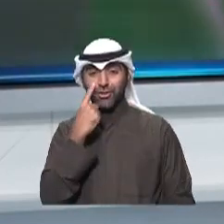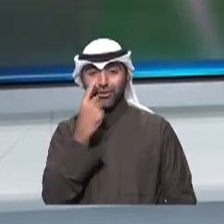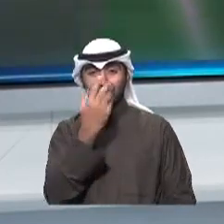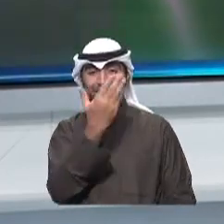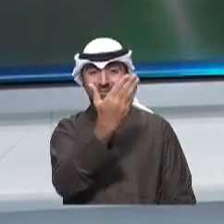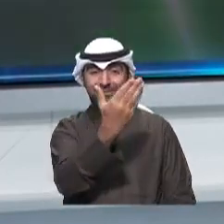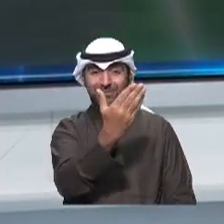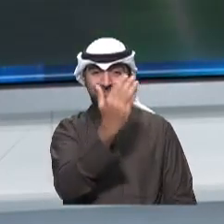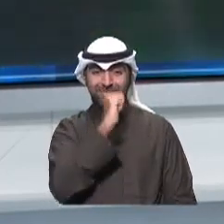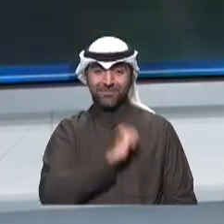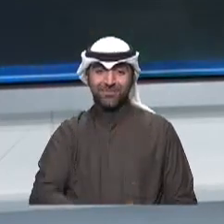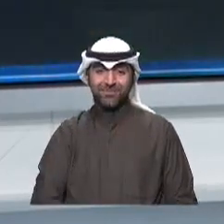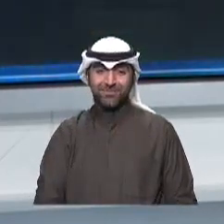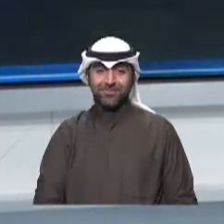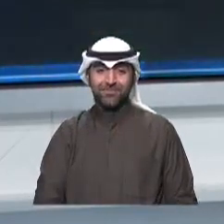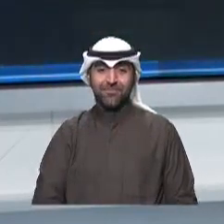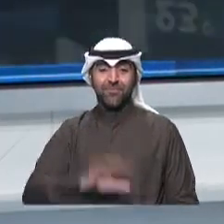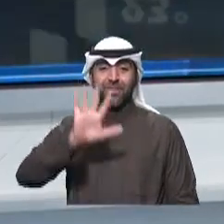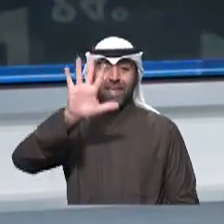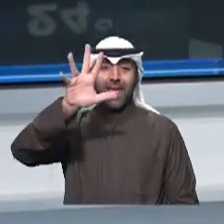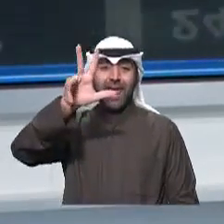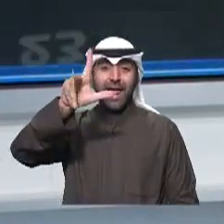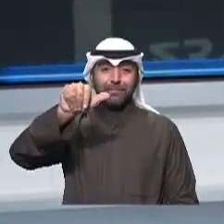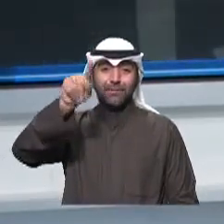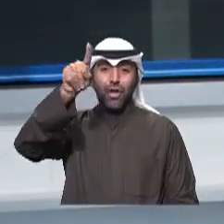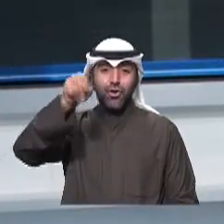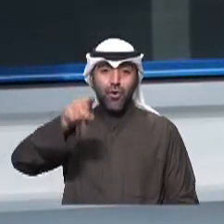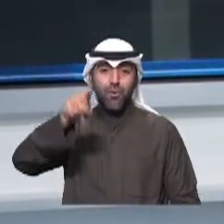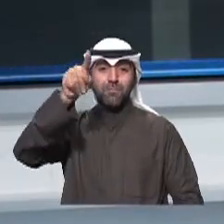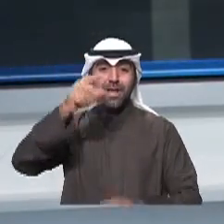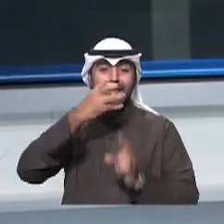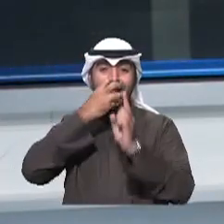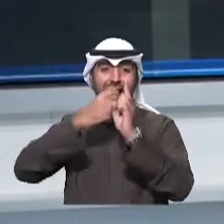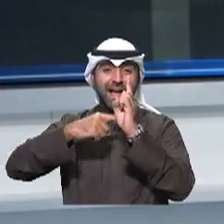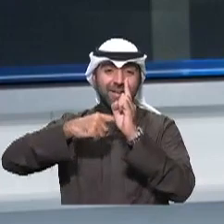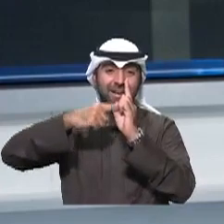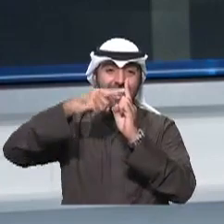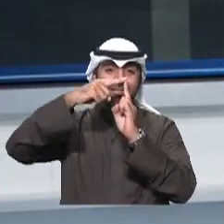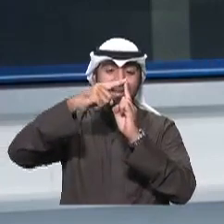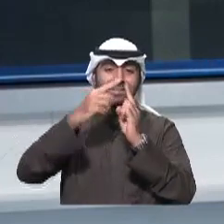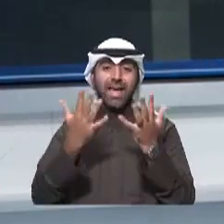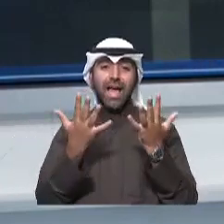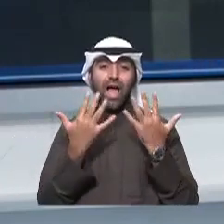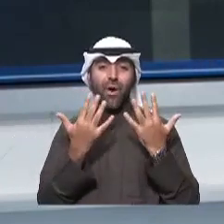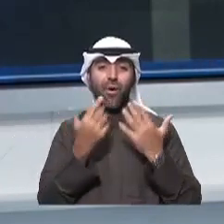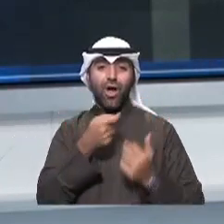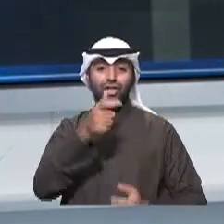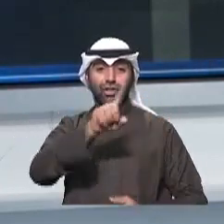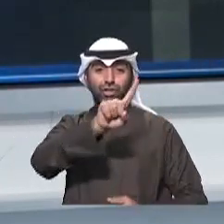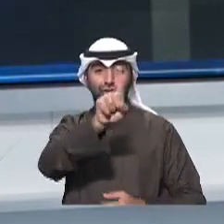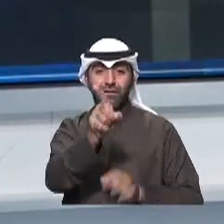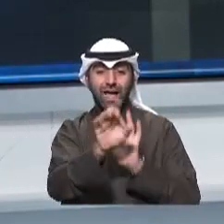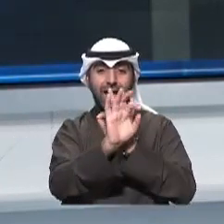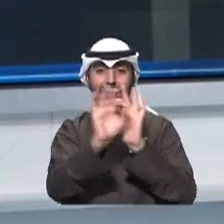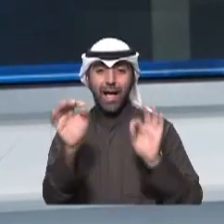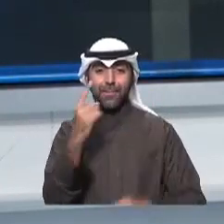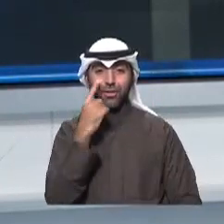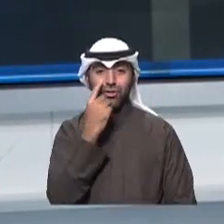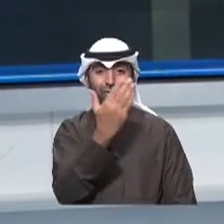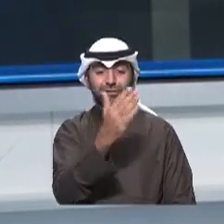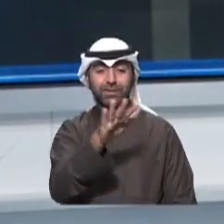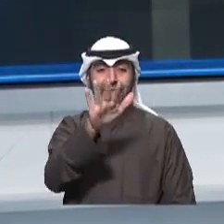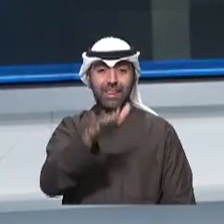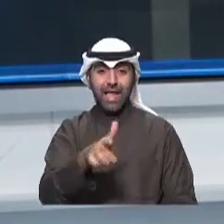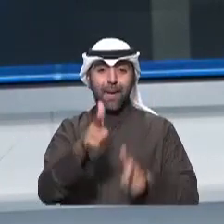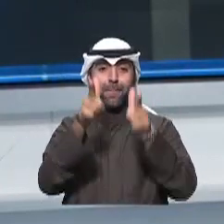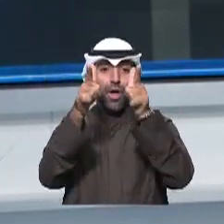الساعة 4:50. الطقس المتوقع في مدينة الكويت خلال 5 أيام القادمة إن شاء الله، أجواء تميل إلى الدفء ومعتدلة خلال